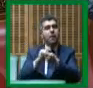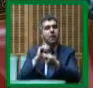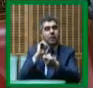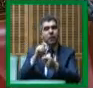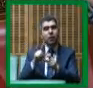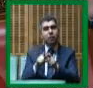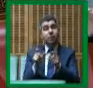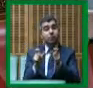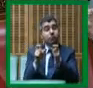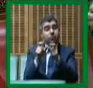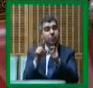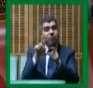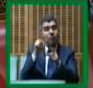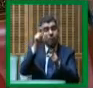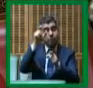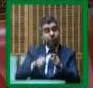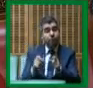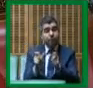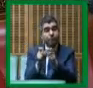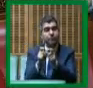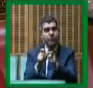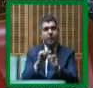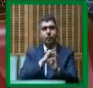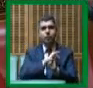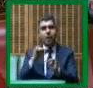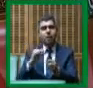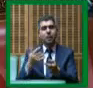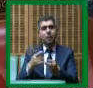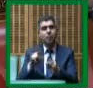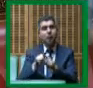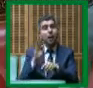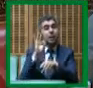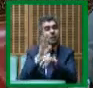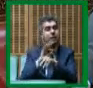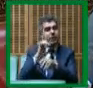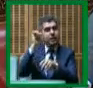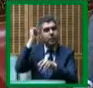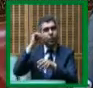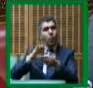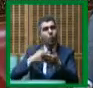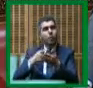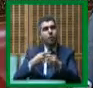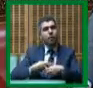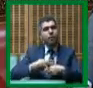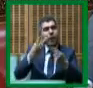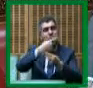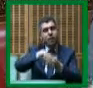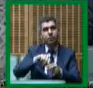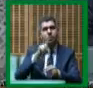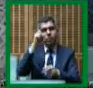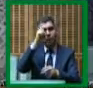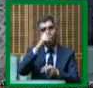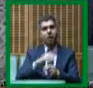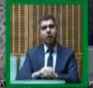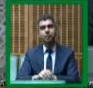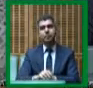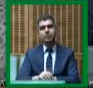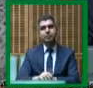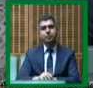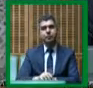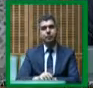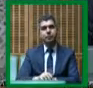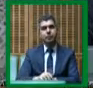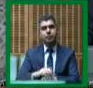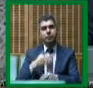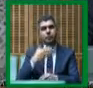الزجر ما كيحلش المشاكل دائما، كيخص التكوين والتوعيه. راه كنظن يمكن نتقدموا في هذا المجال حتى هو. شكرا.